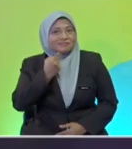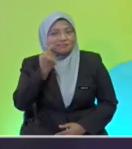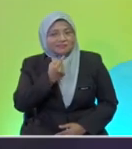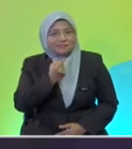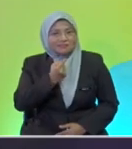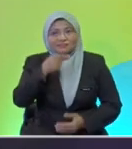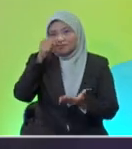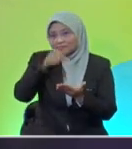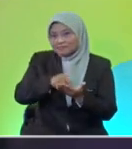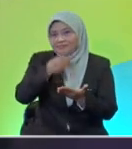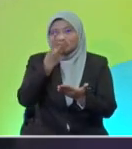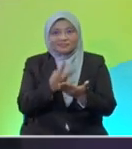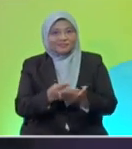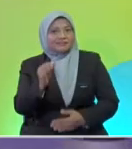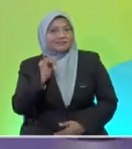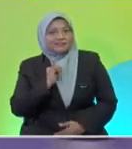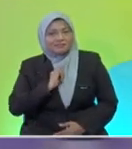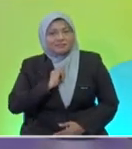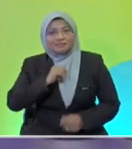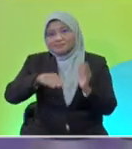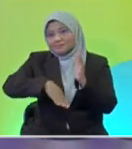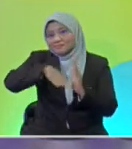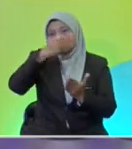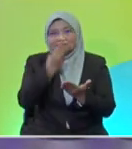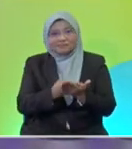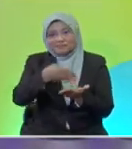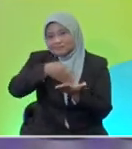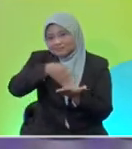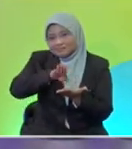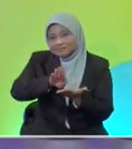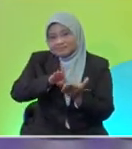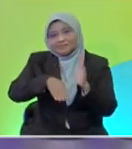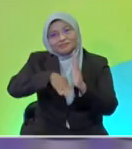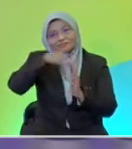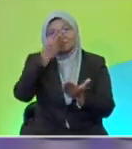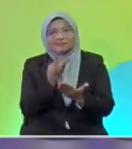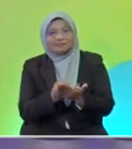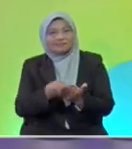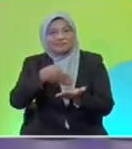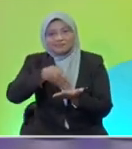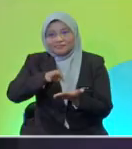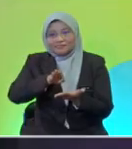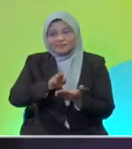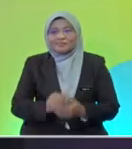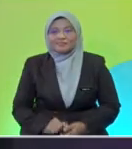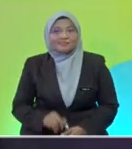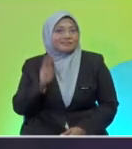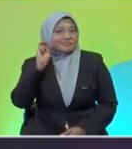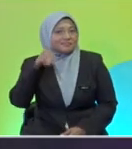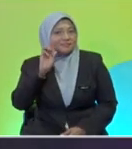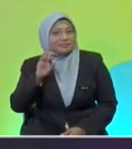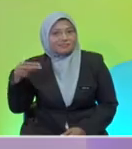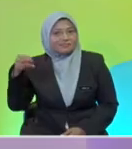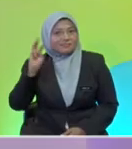ini uang saya bagi Uang belanja bagi Uang belanja Mira